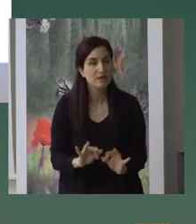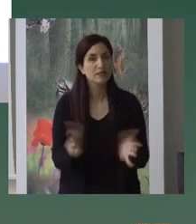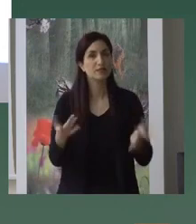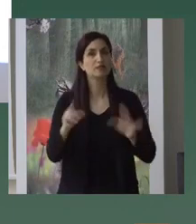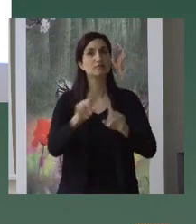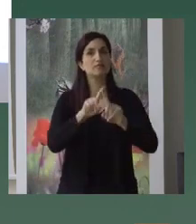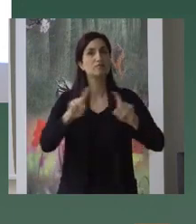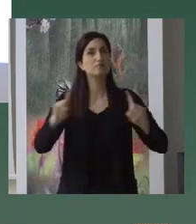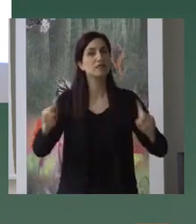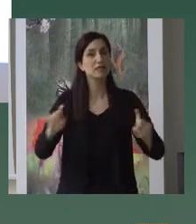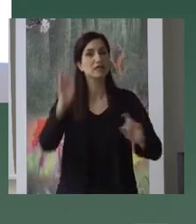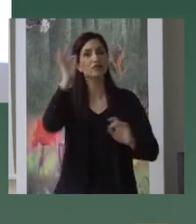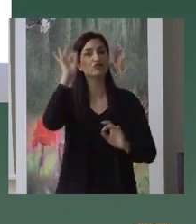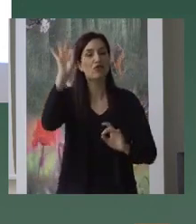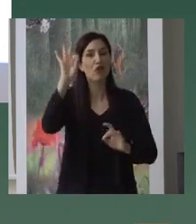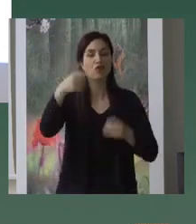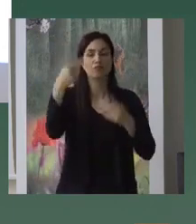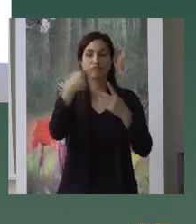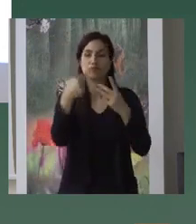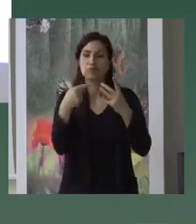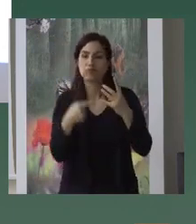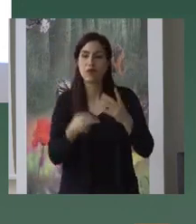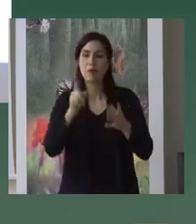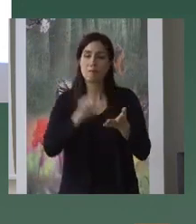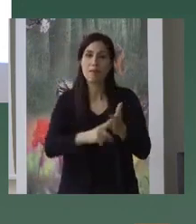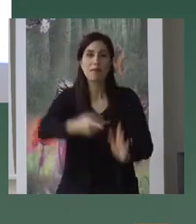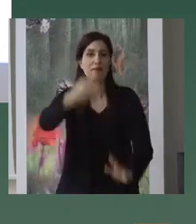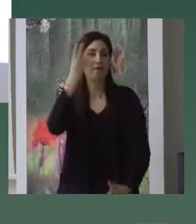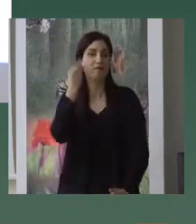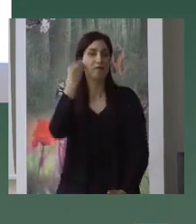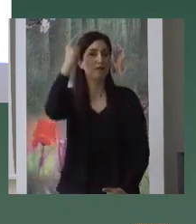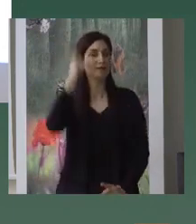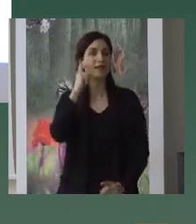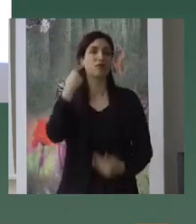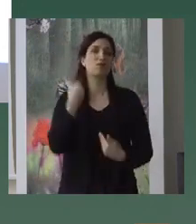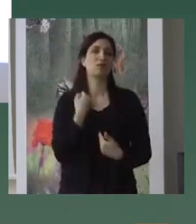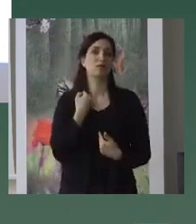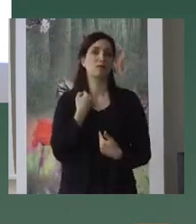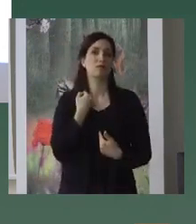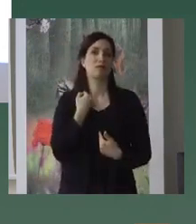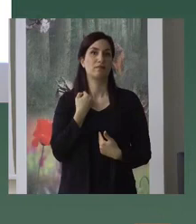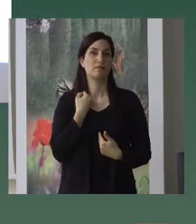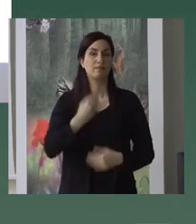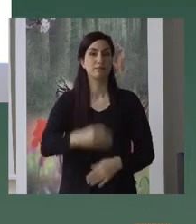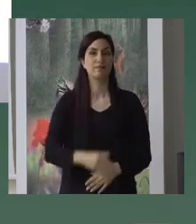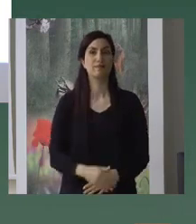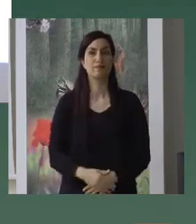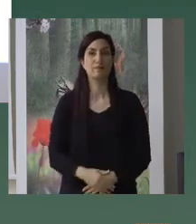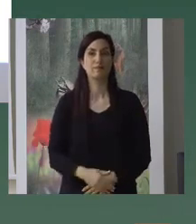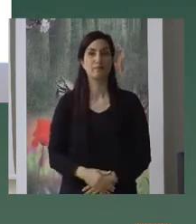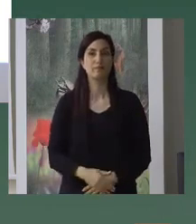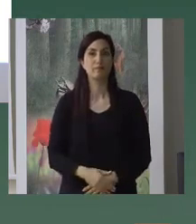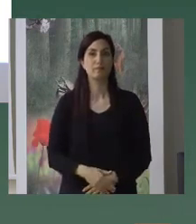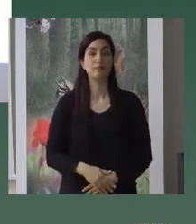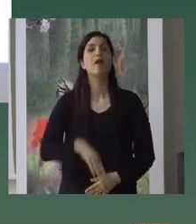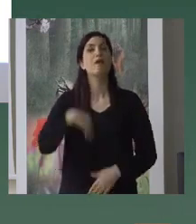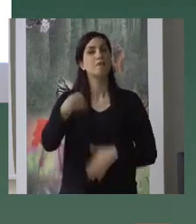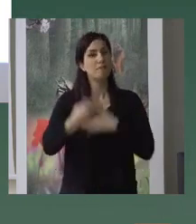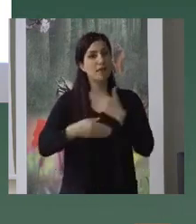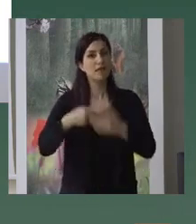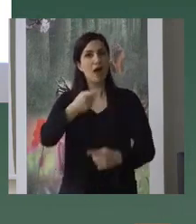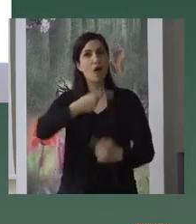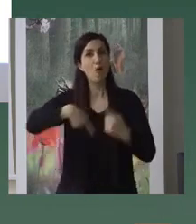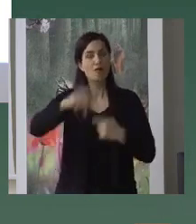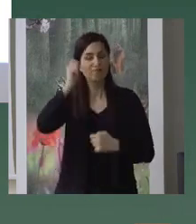θα τα πει ο κ. Καρτάλης σε λίγο, πρέπει να είναι ριζικά και δραστικά, και δίνει τις δυνατότητες σε όλους μας να αλλάξουμε τον τρόπο ζωής